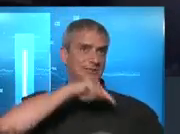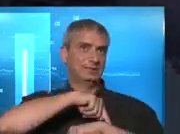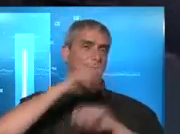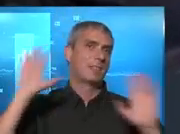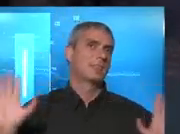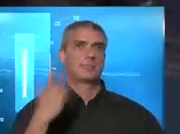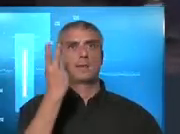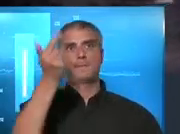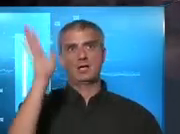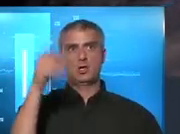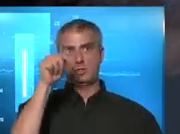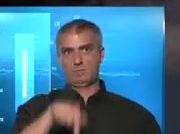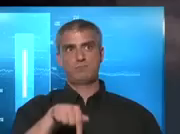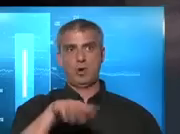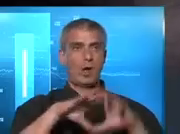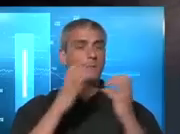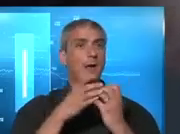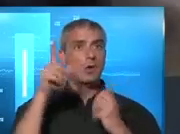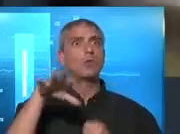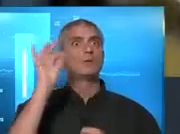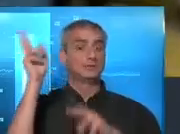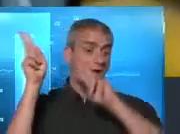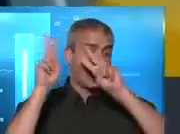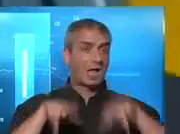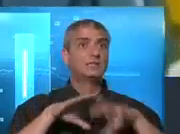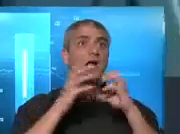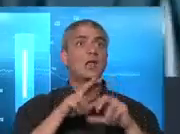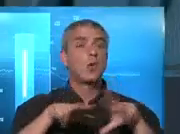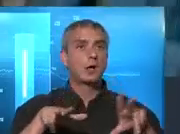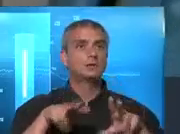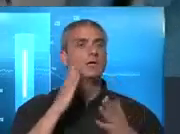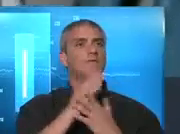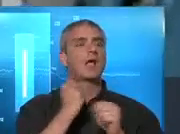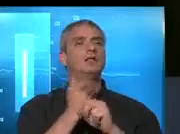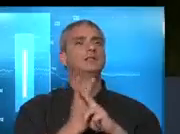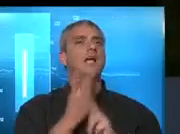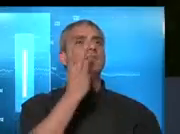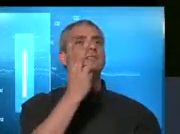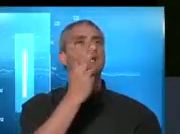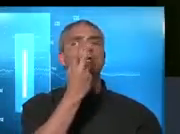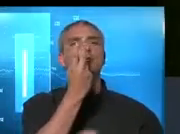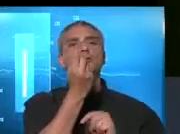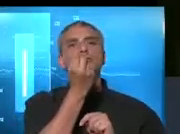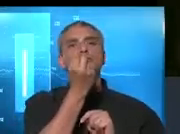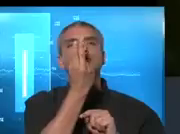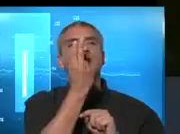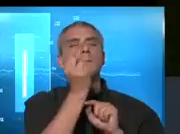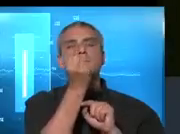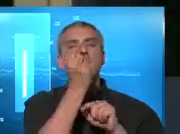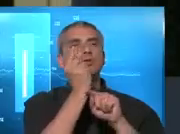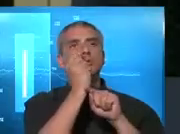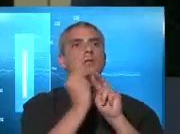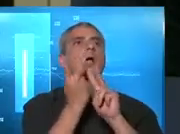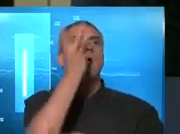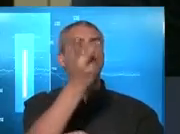יותר מאשר אצלנו כאן על הקרקע, גילה כשחזר אל כדור הארץ שעשה קפיצה של 0.02 אל העתיד.